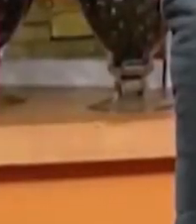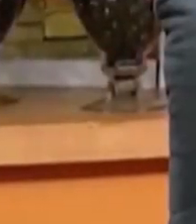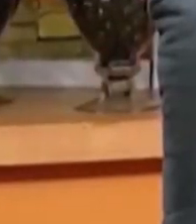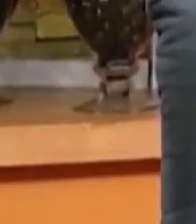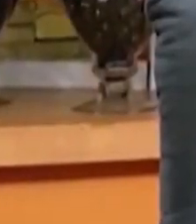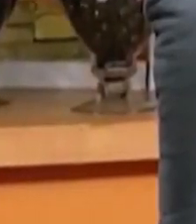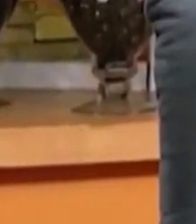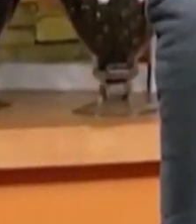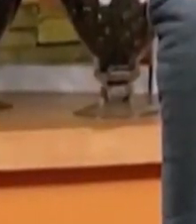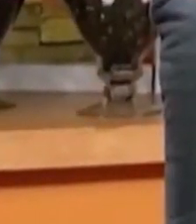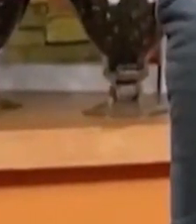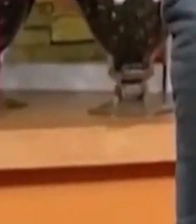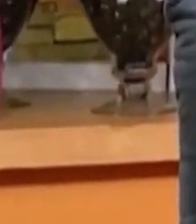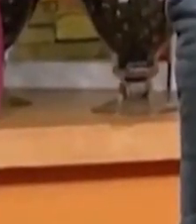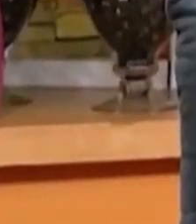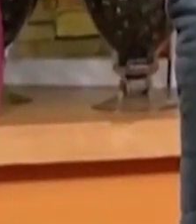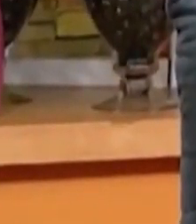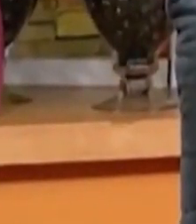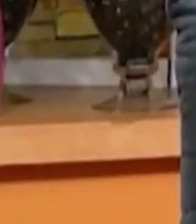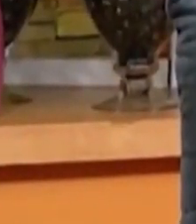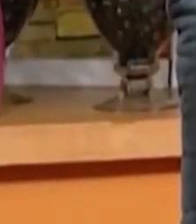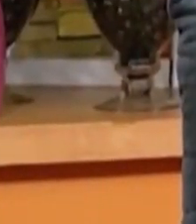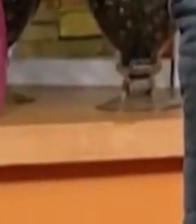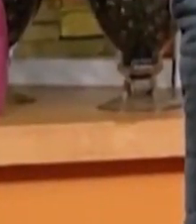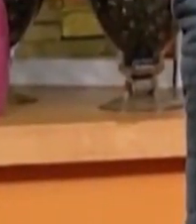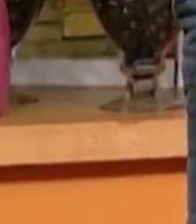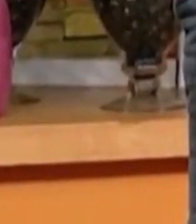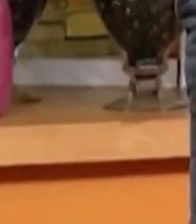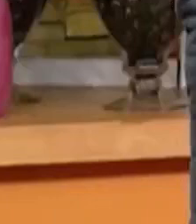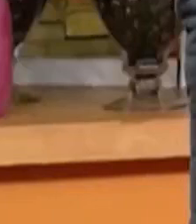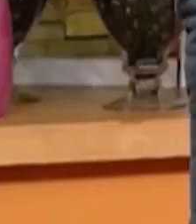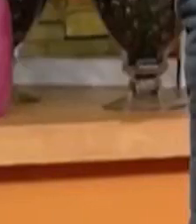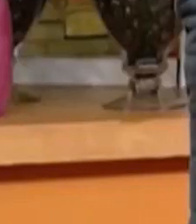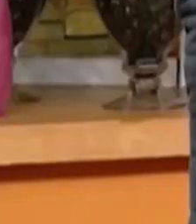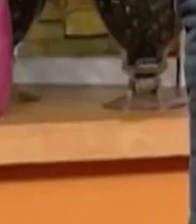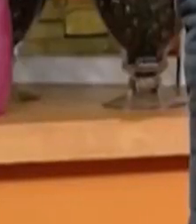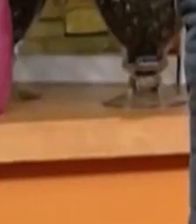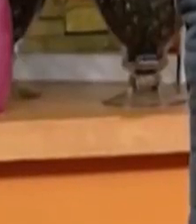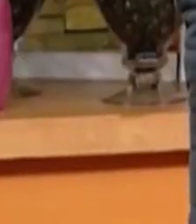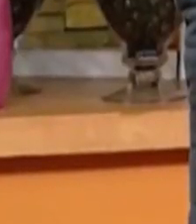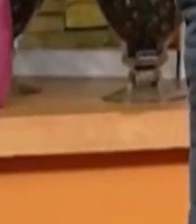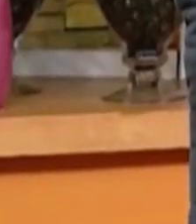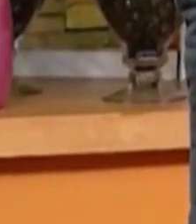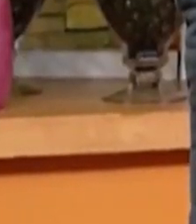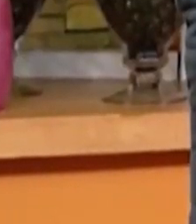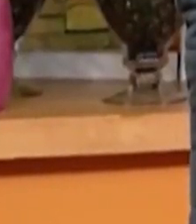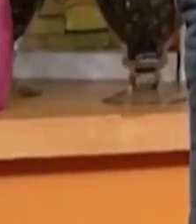Igan, mauna ka sa mga balita. Panoorin ang unang balita sa unang hirit at iba pang award-winning news ka sa